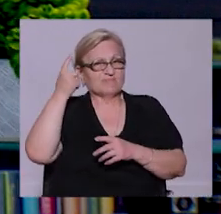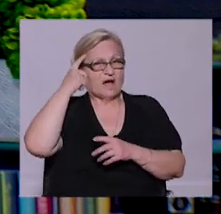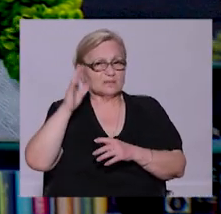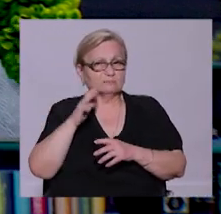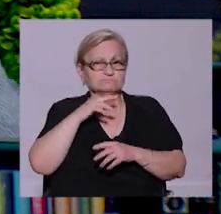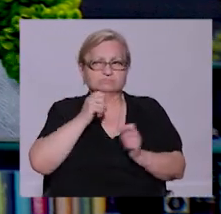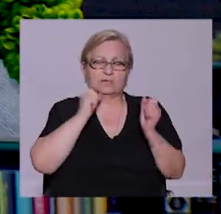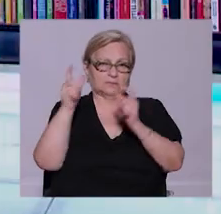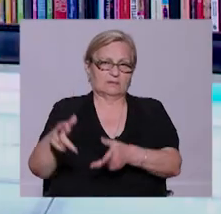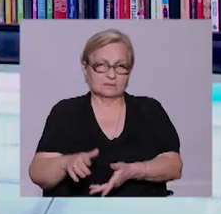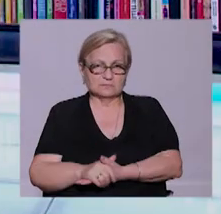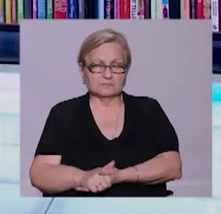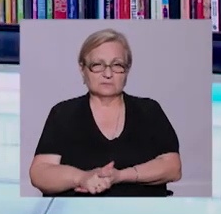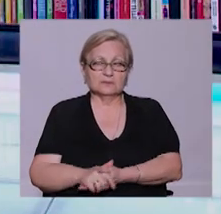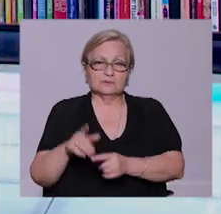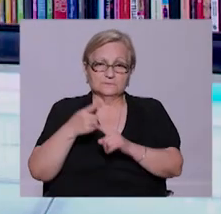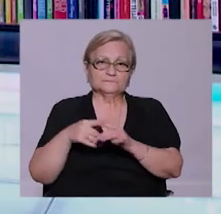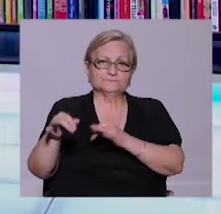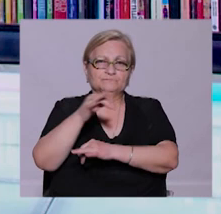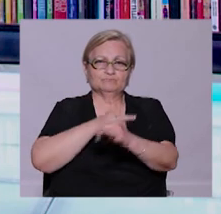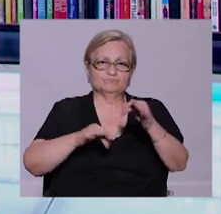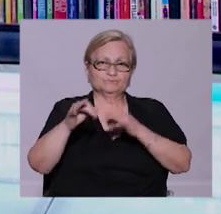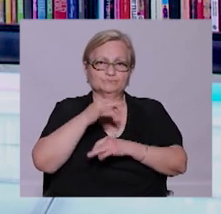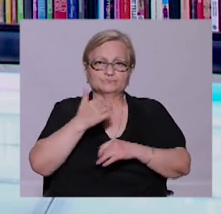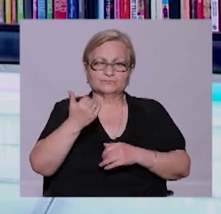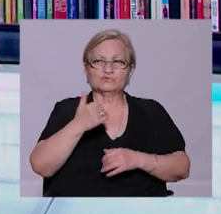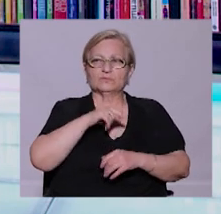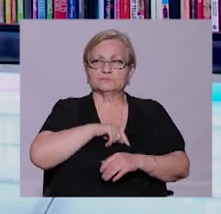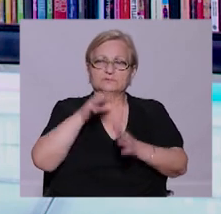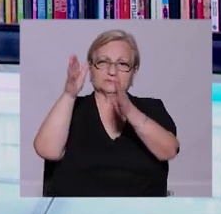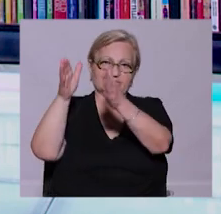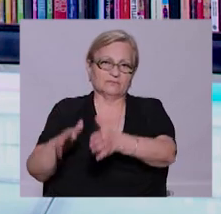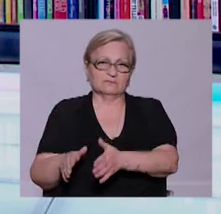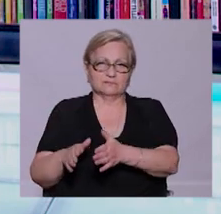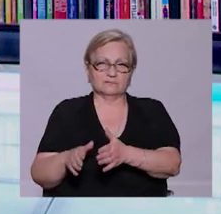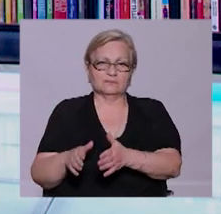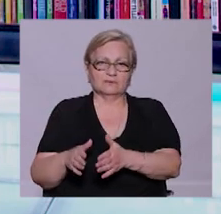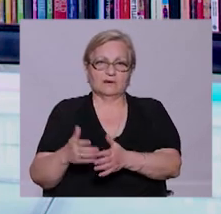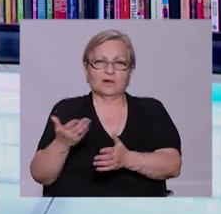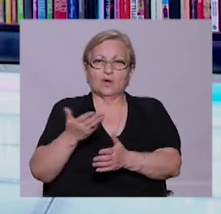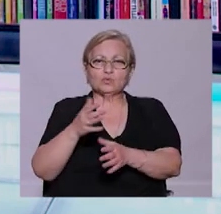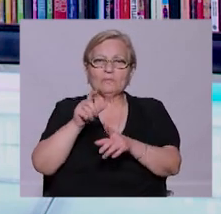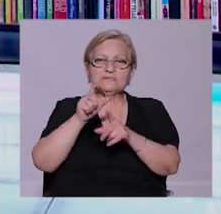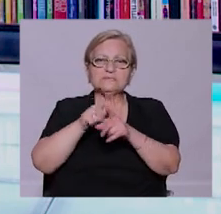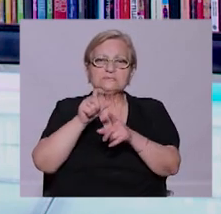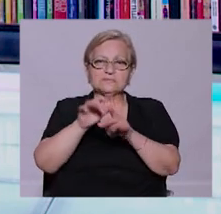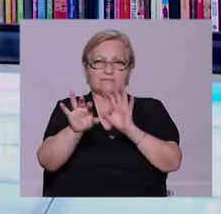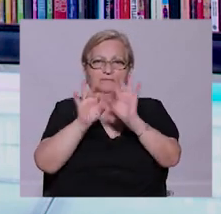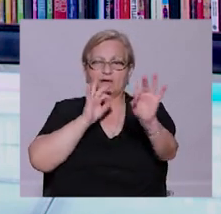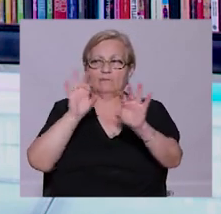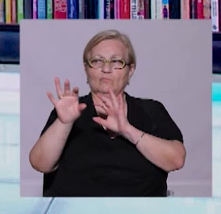დაუფიქრებლად მოისროლა. მსჯელობიდან გამომდინარე, დავახასიათოთ მეფე, რომელ სიტყვებს გამოიყენებდით